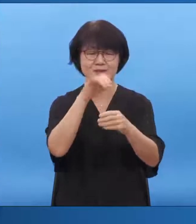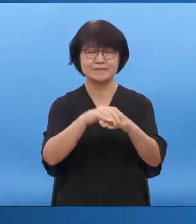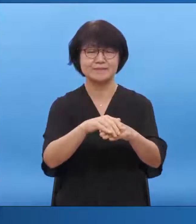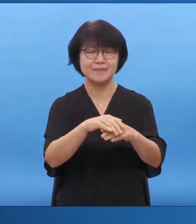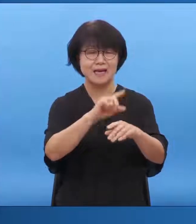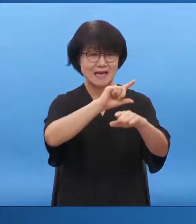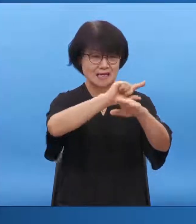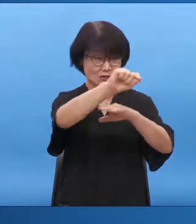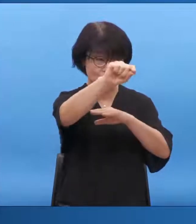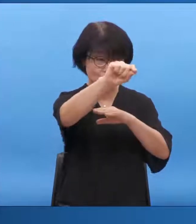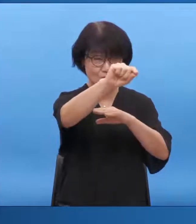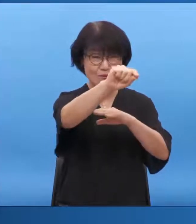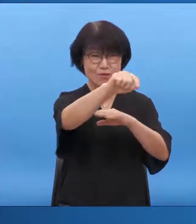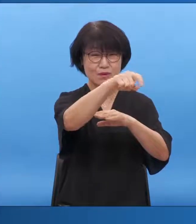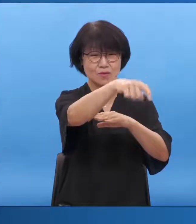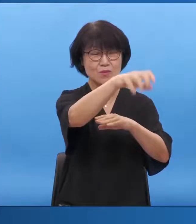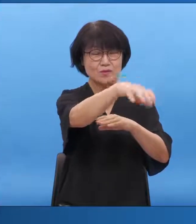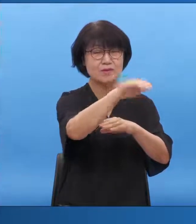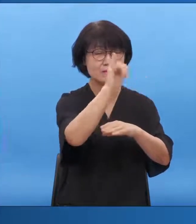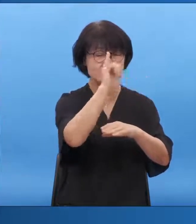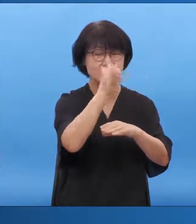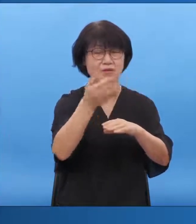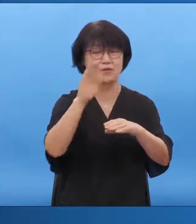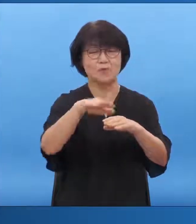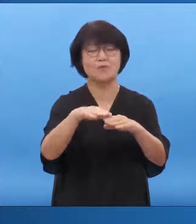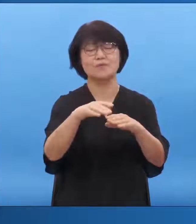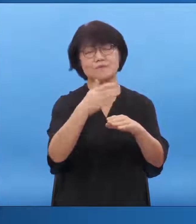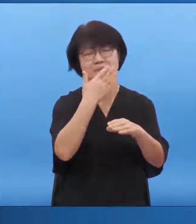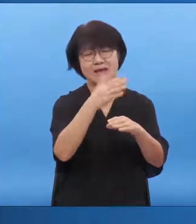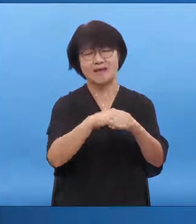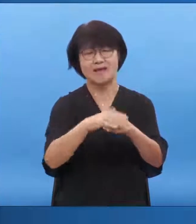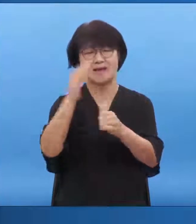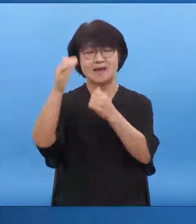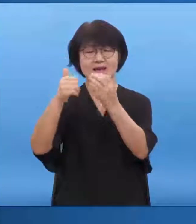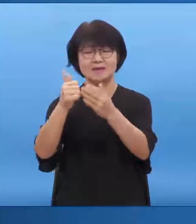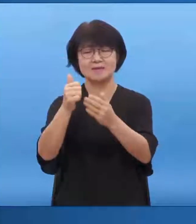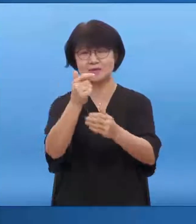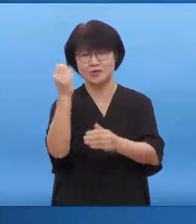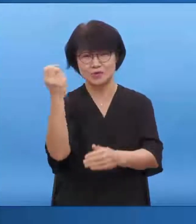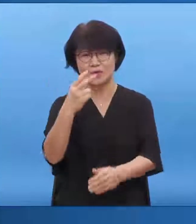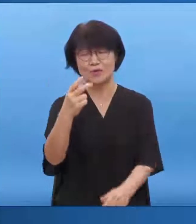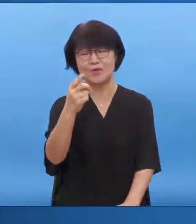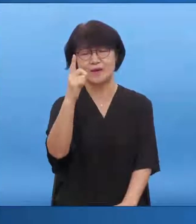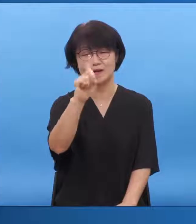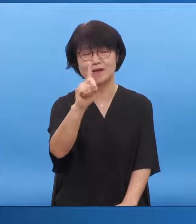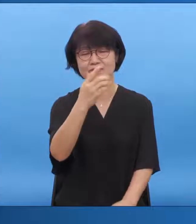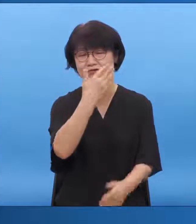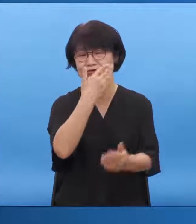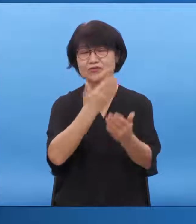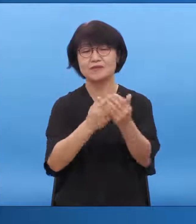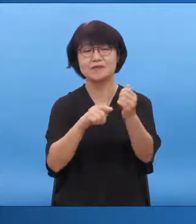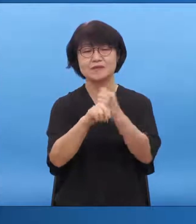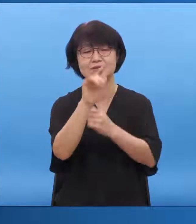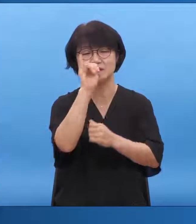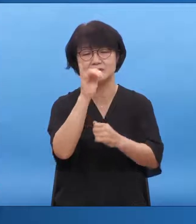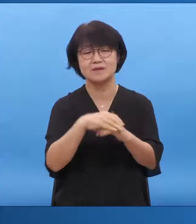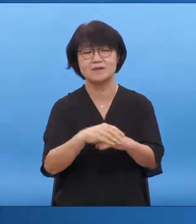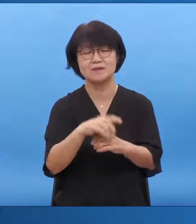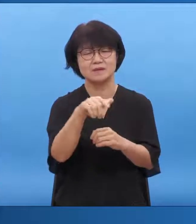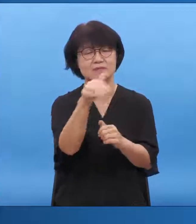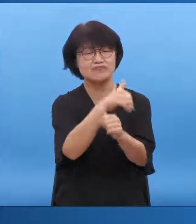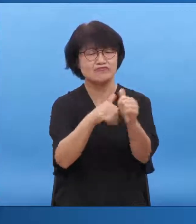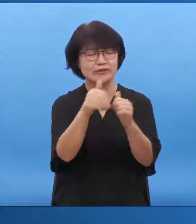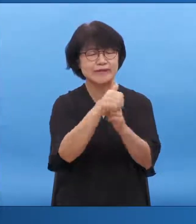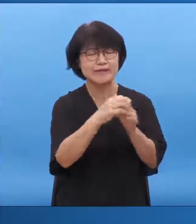내려가도 그 일을 할 수 있도록 하나님 우리 큰 교회들을 많이 만드시겠죠. 또 하나 중요한 이유는 이런 분위기가